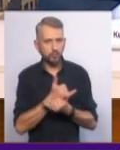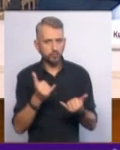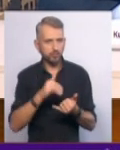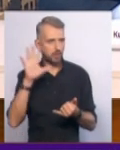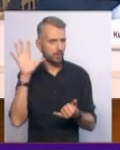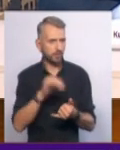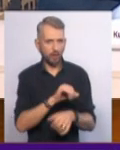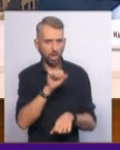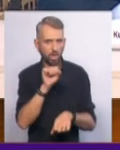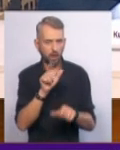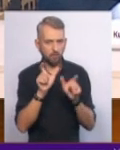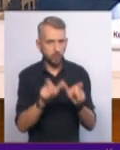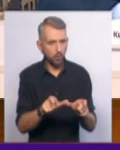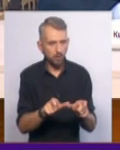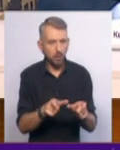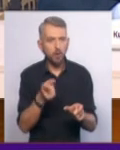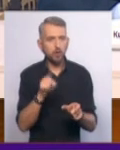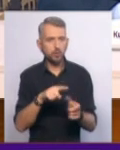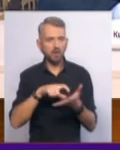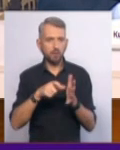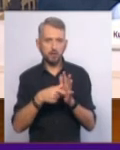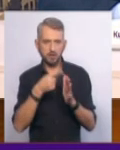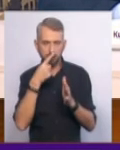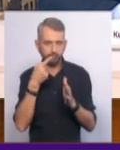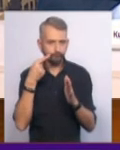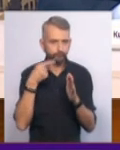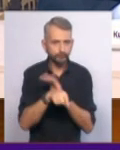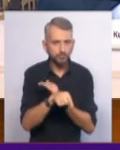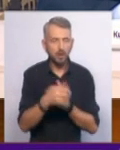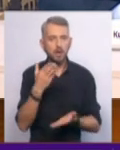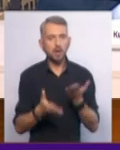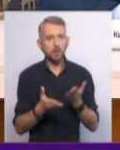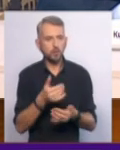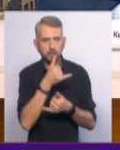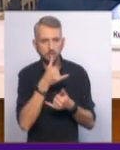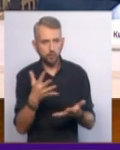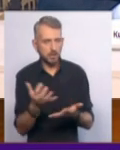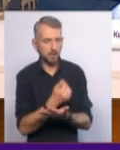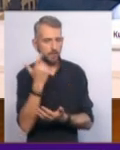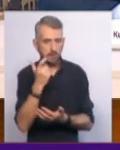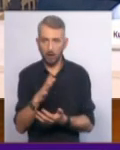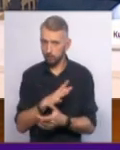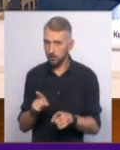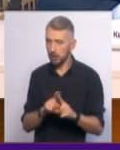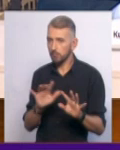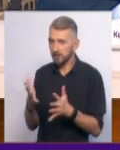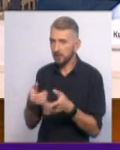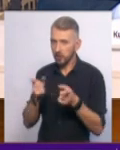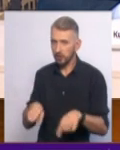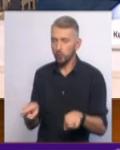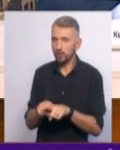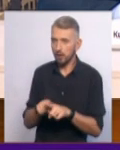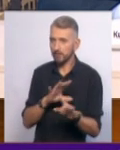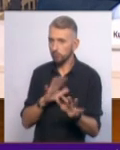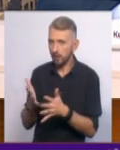і тоді, ну, взламується квартира, якщо неможливо знайти власника. Власника. А були, да, такі прецеденти, дійсно, таким чином і відбувається?